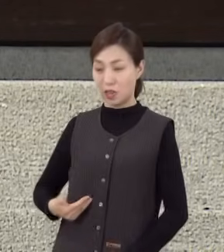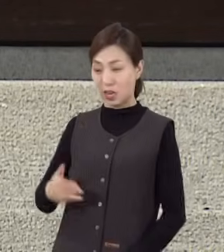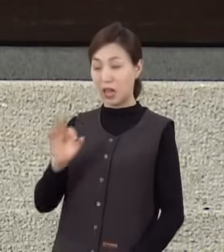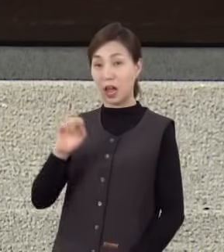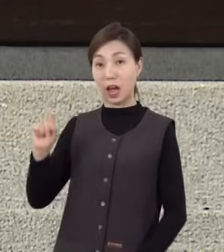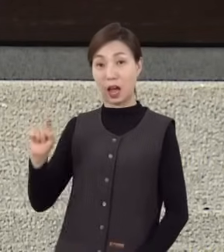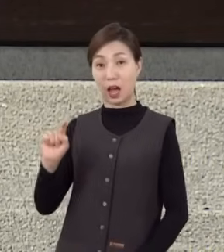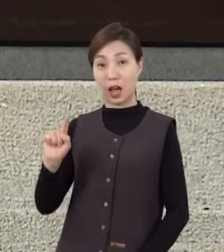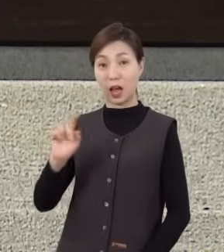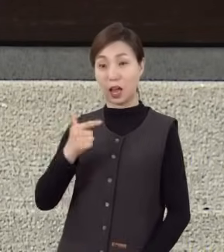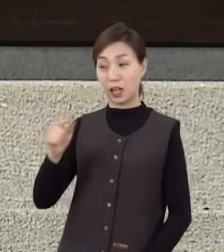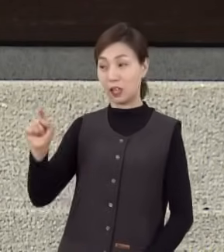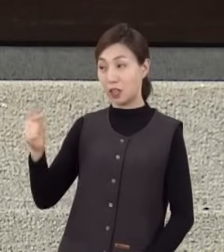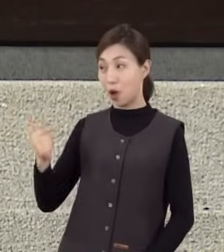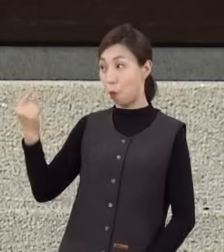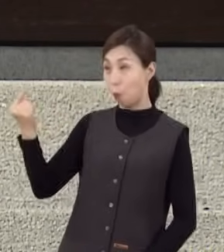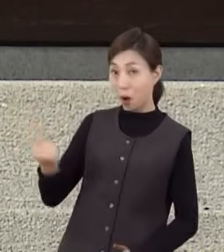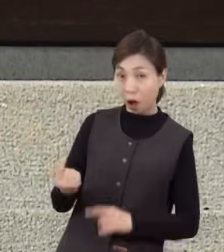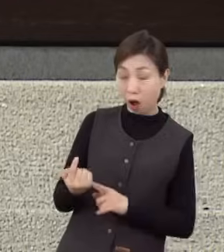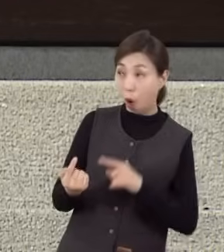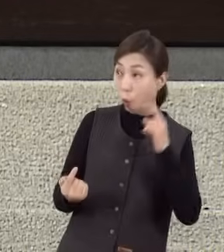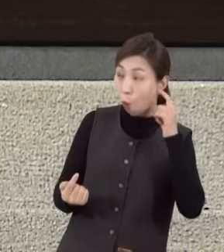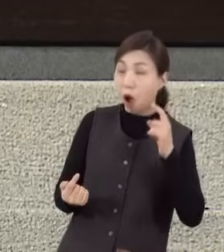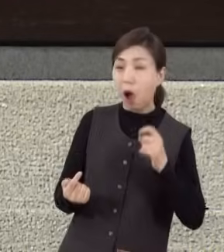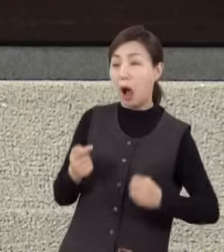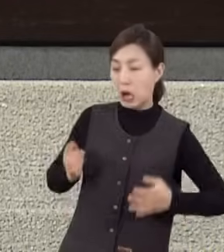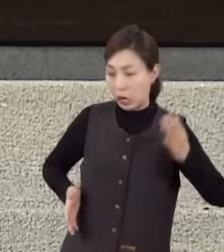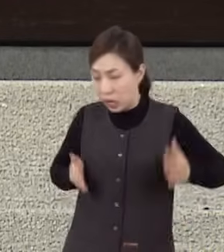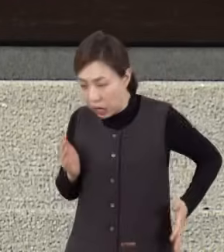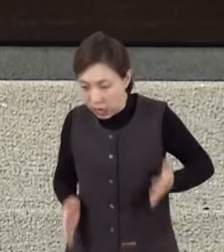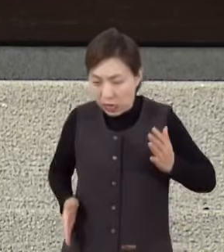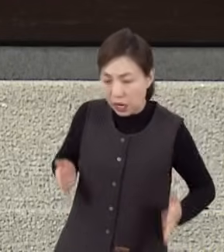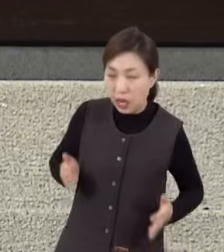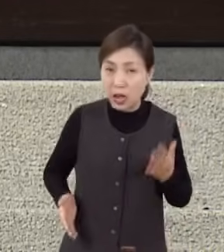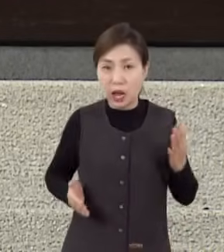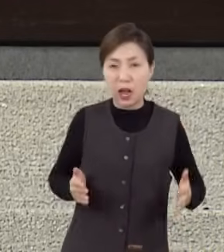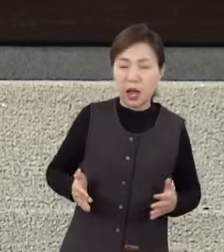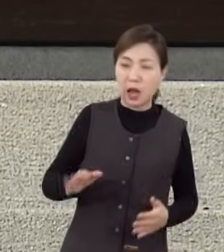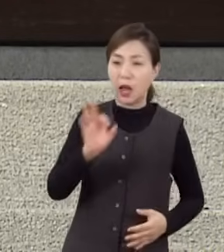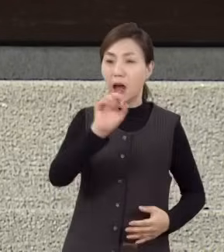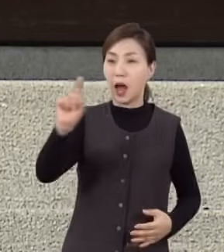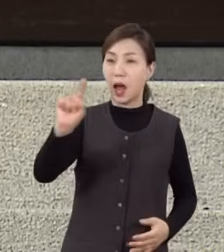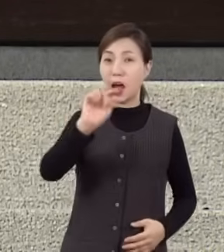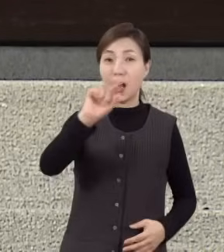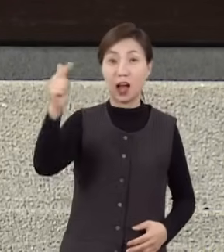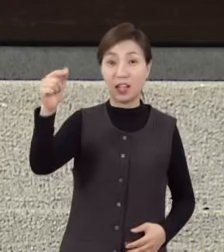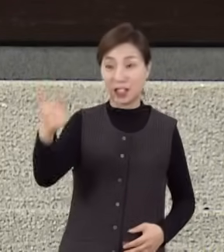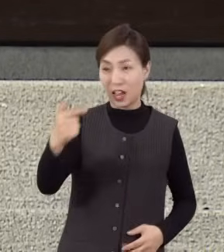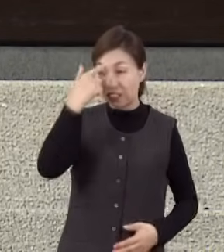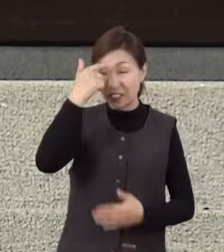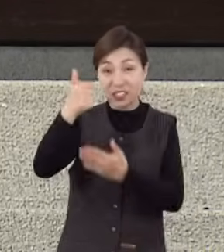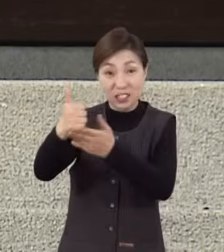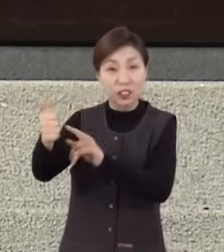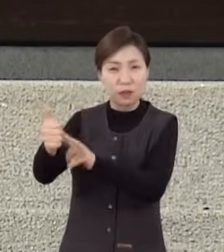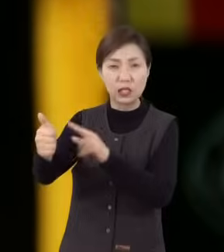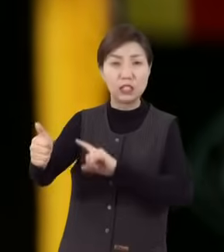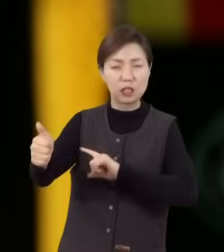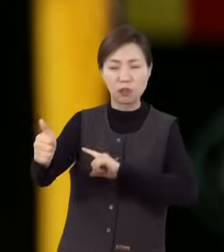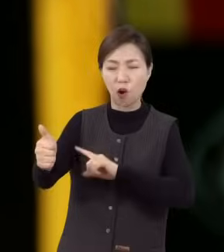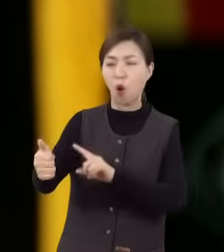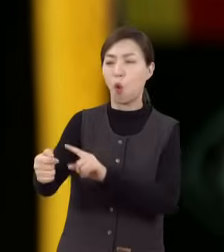오셨다는 얘기를 듣고 비라선 그 부자가 허둥지둥 밖으로 나와서 아난스님을